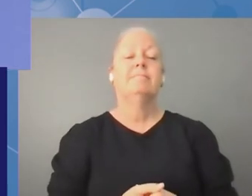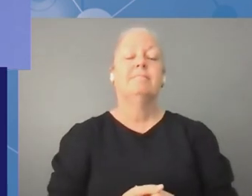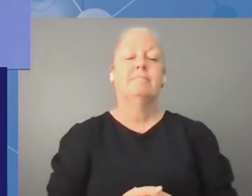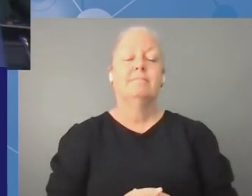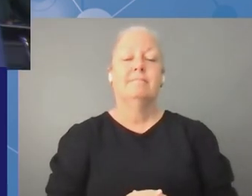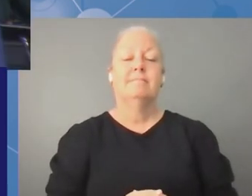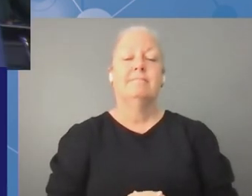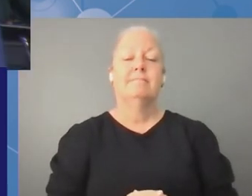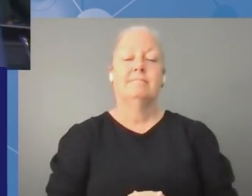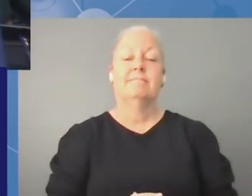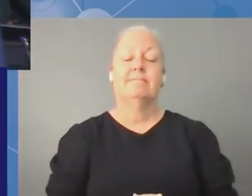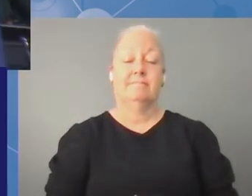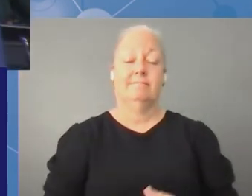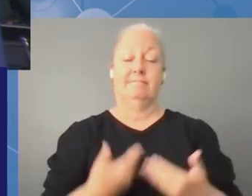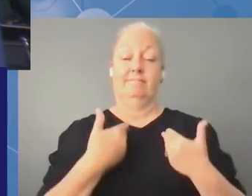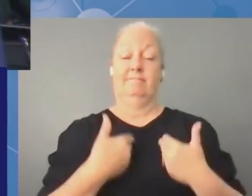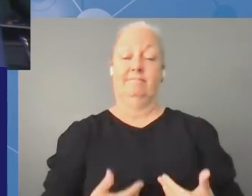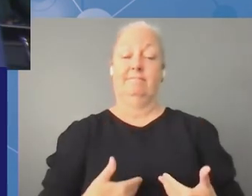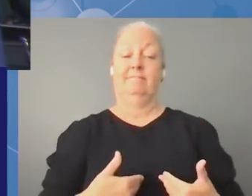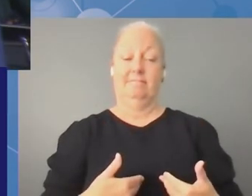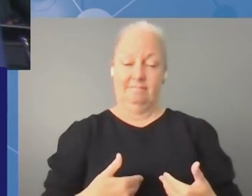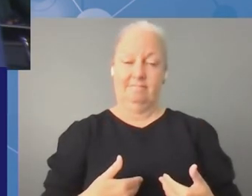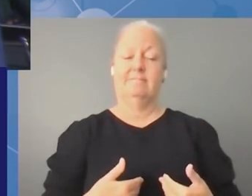المستقبل. شكرا جزيلا.